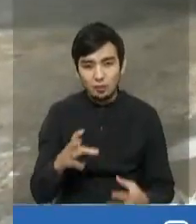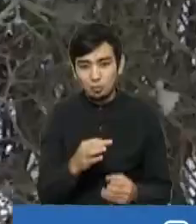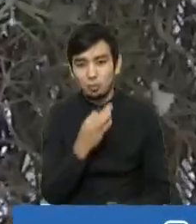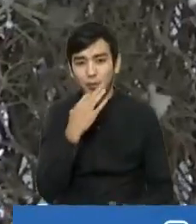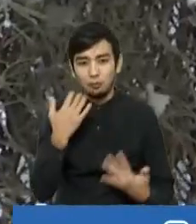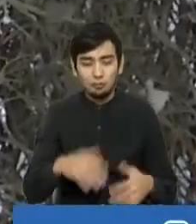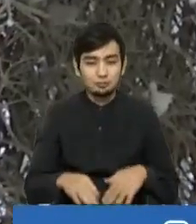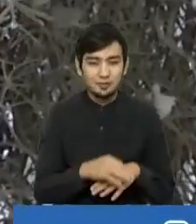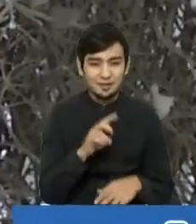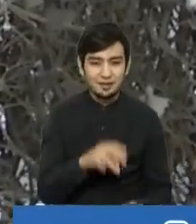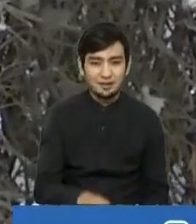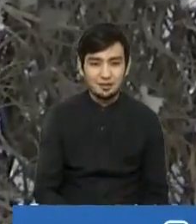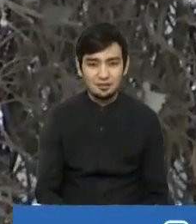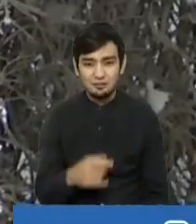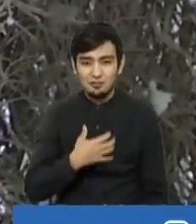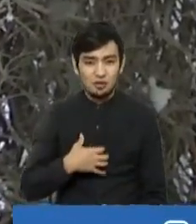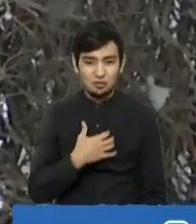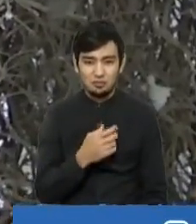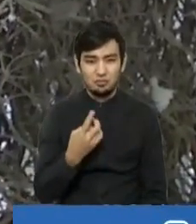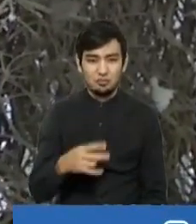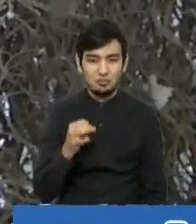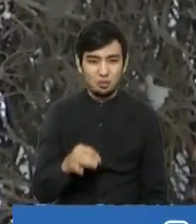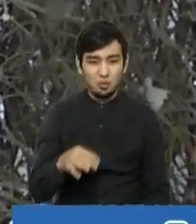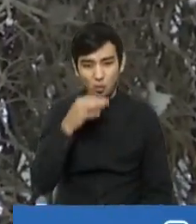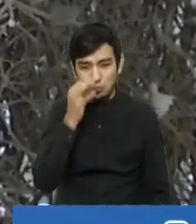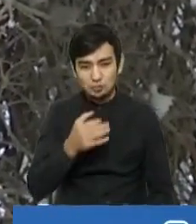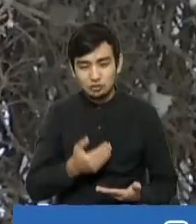понравился. Ни насколько не важно, потому